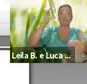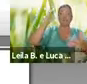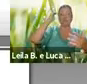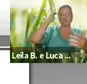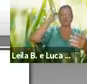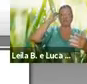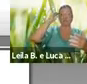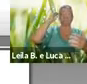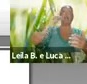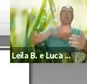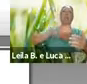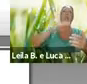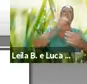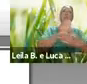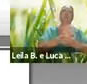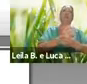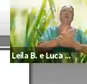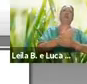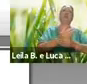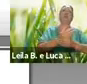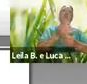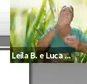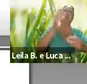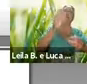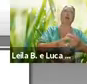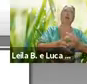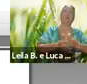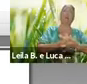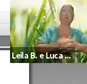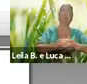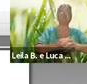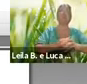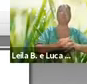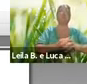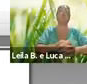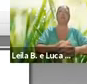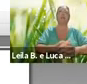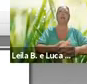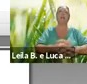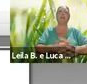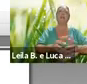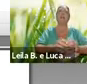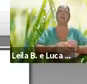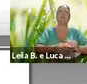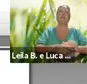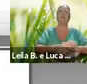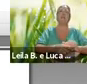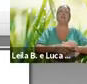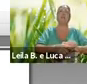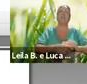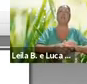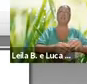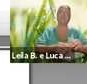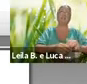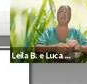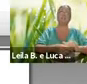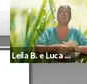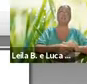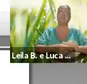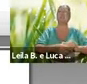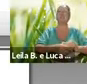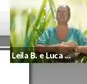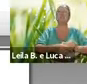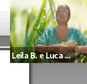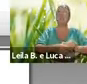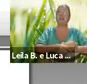André Luiz, a quello che stavano lì, addirittura superiore a Aulus. Clementino avanzò nella direzione